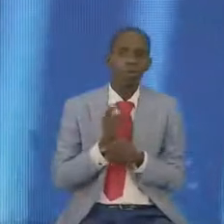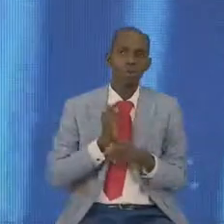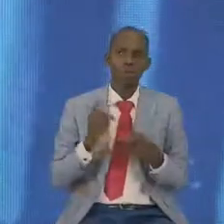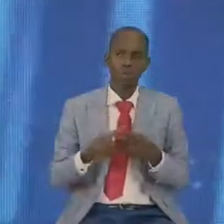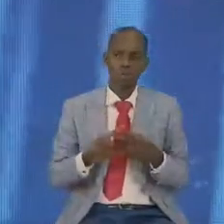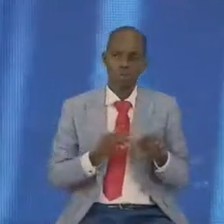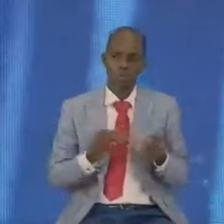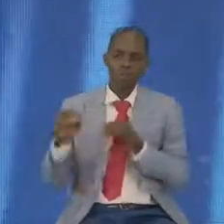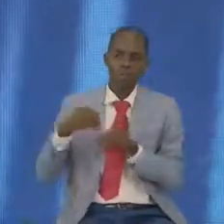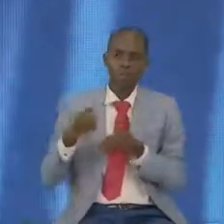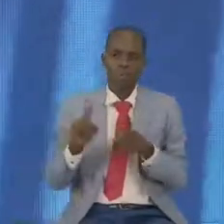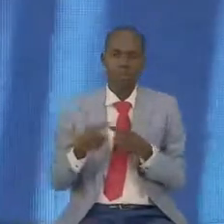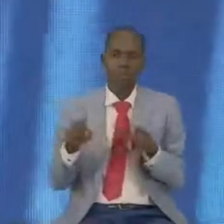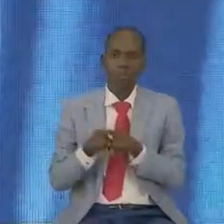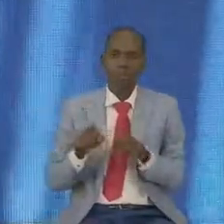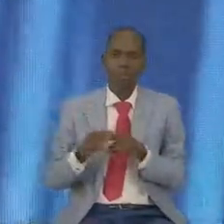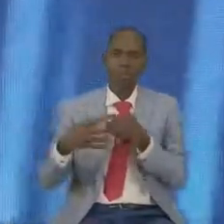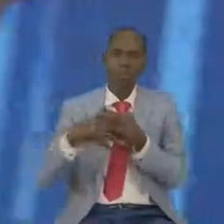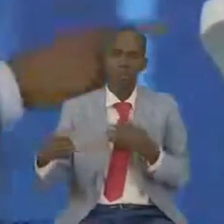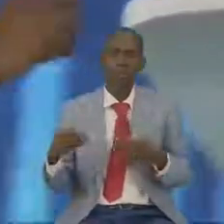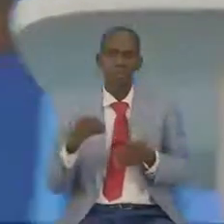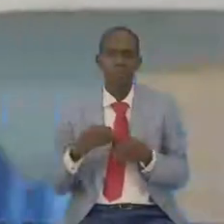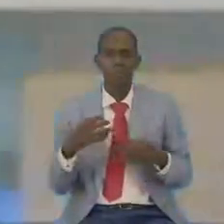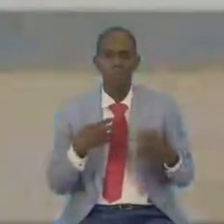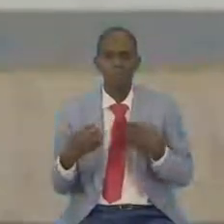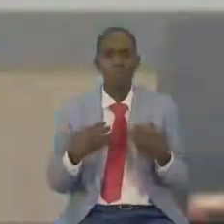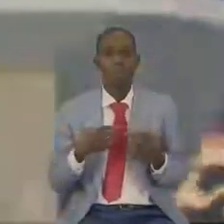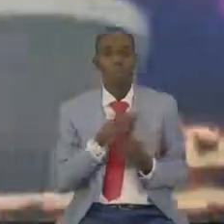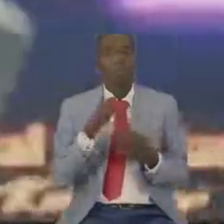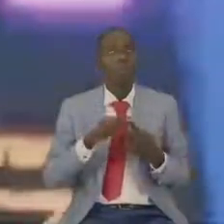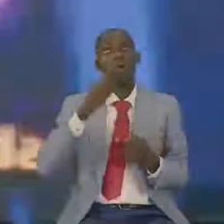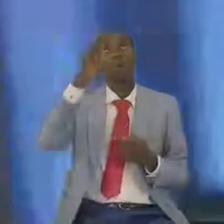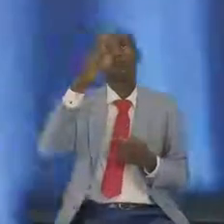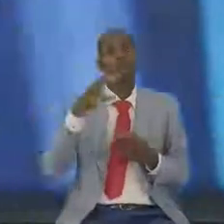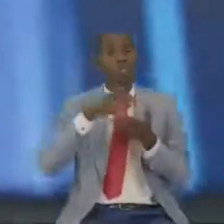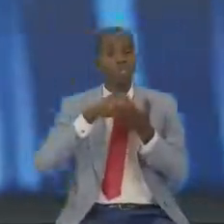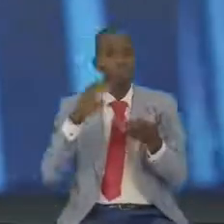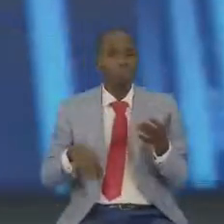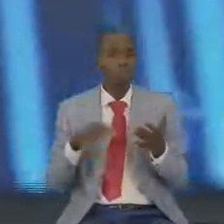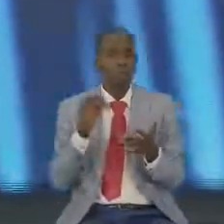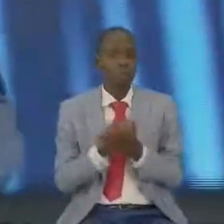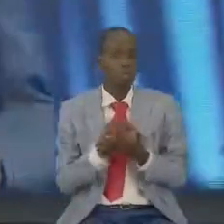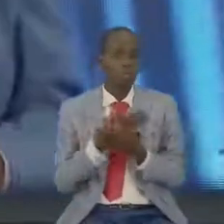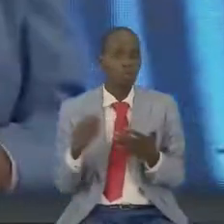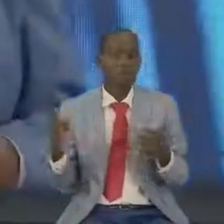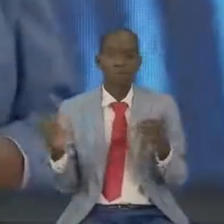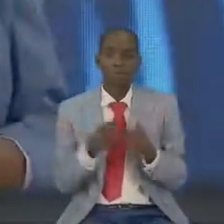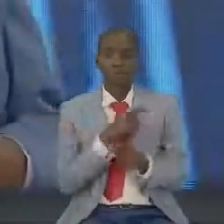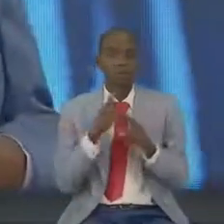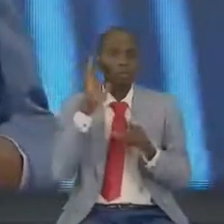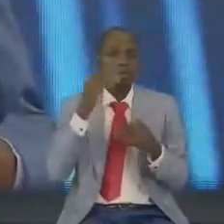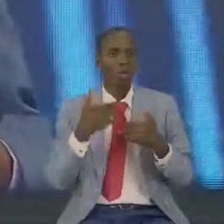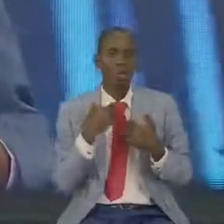murmurer et à nous plaindre. Quand Dieu ôte cela, il y a la paix dans